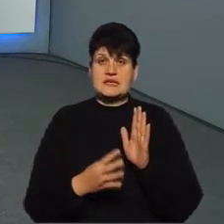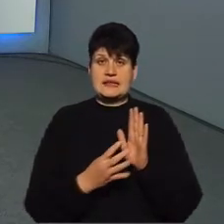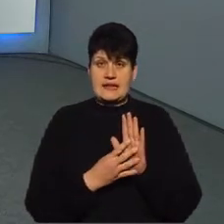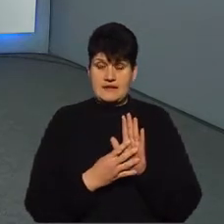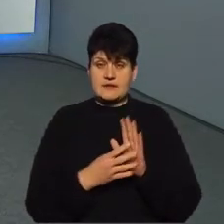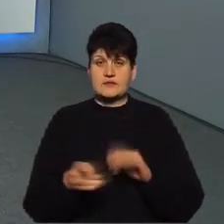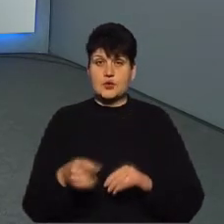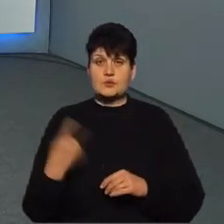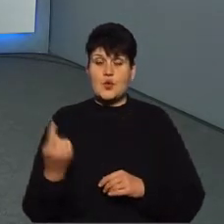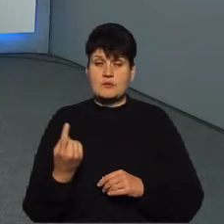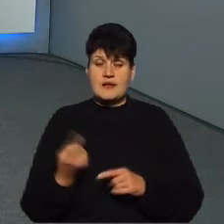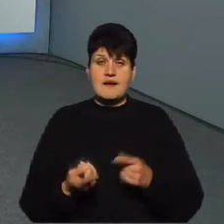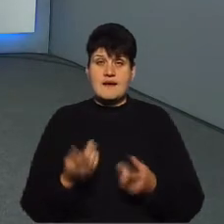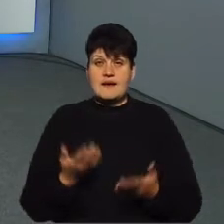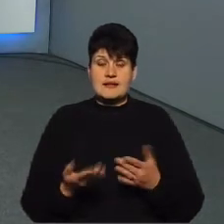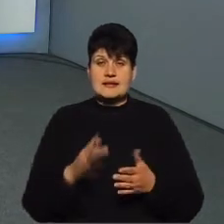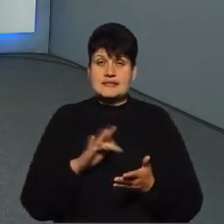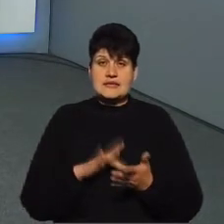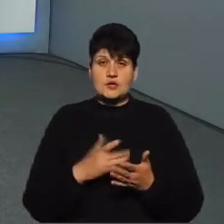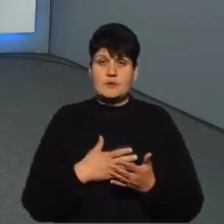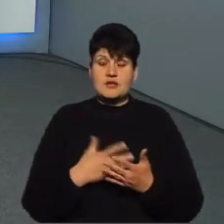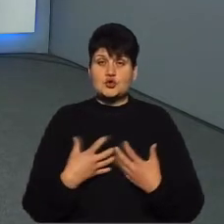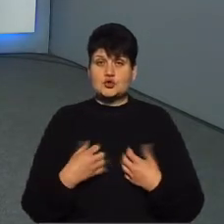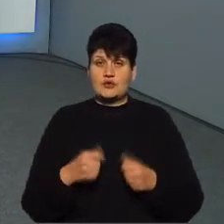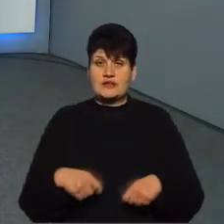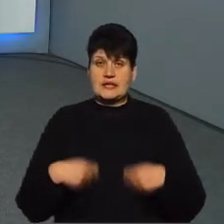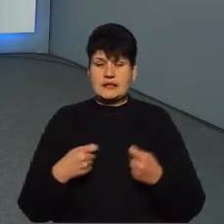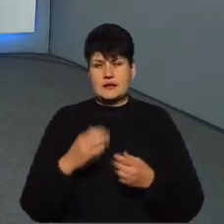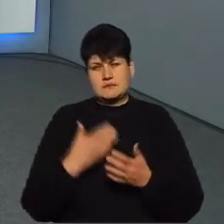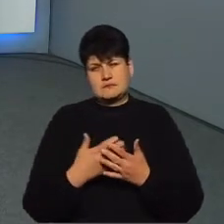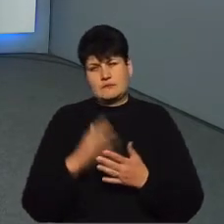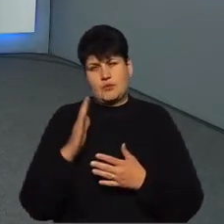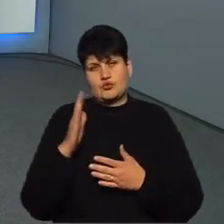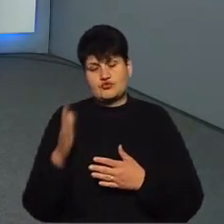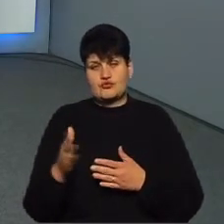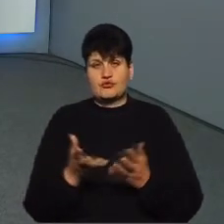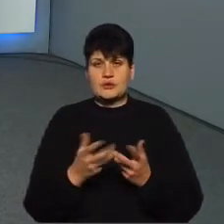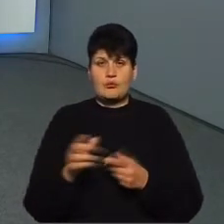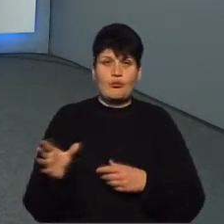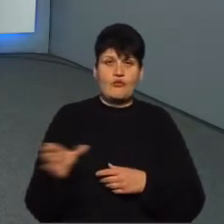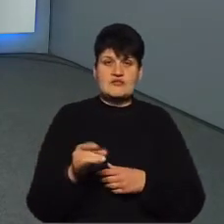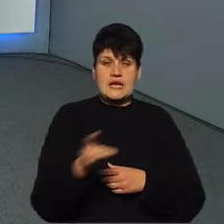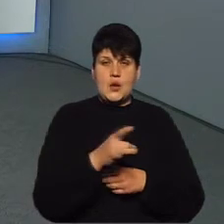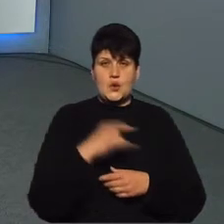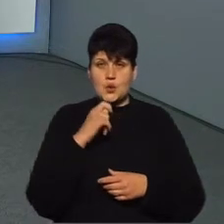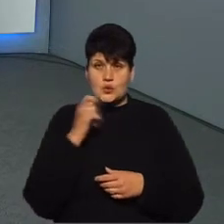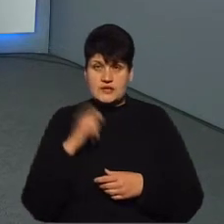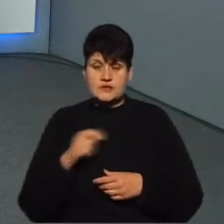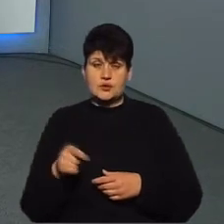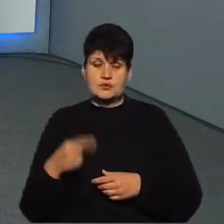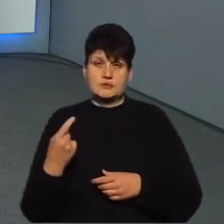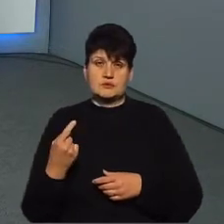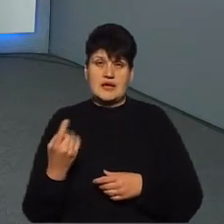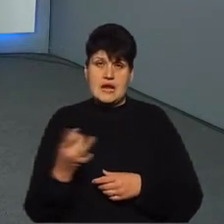області, але Центр громадського здоров'я нам надає прогнозовану кількість по усіх регіонах України. І на Тернопільський регіон ця